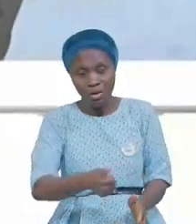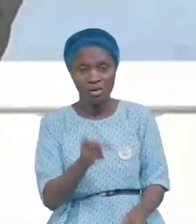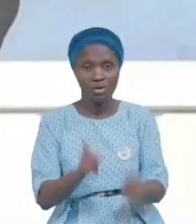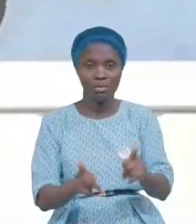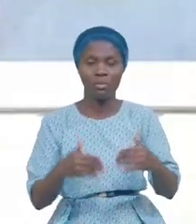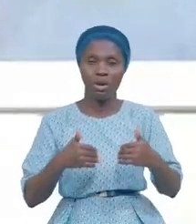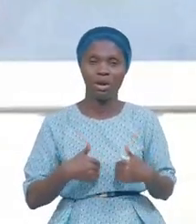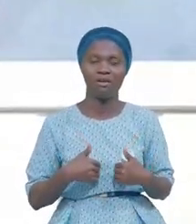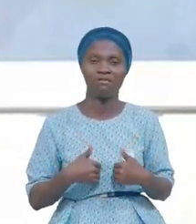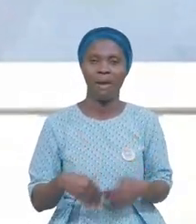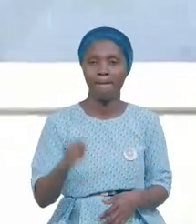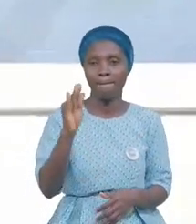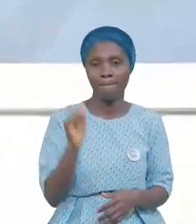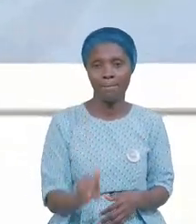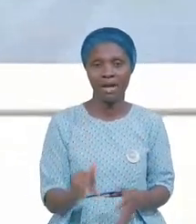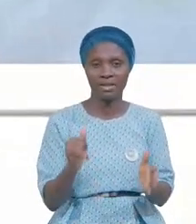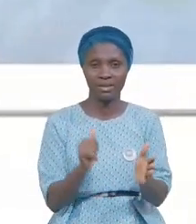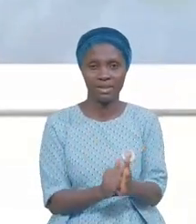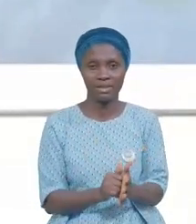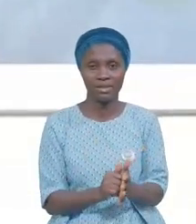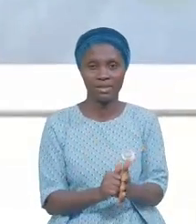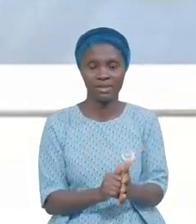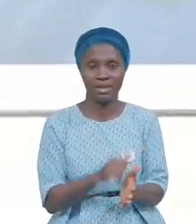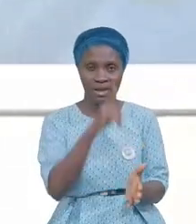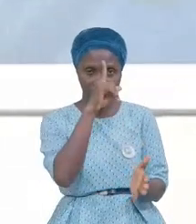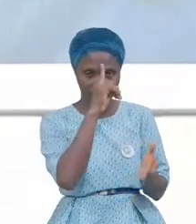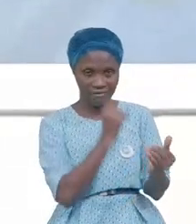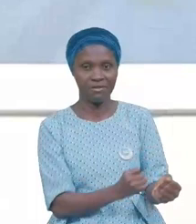par cette foi.